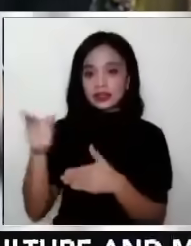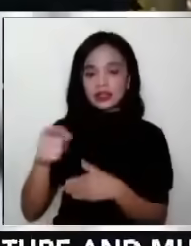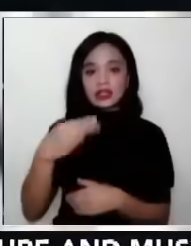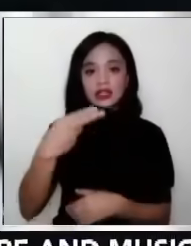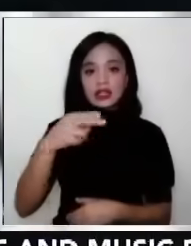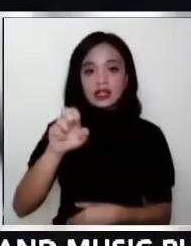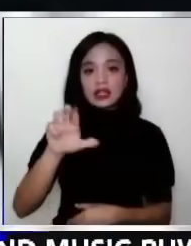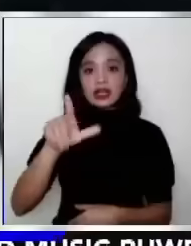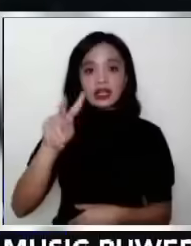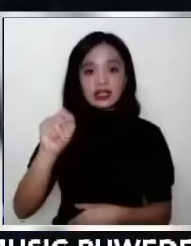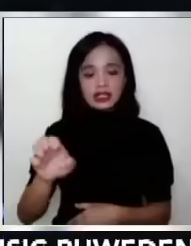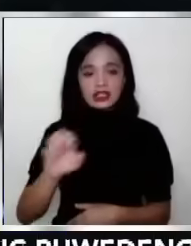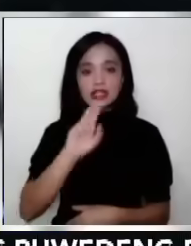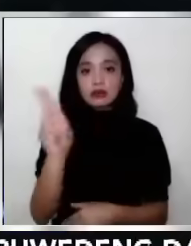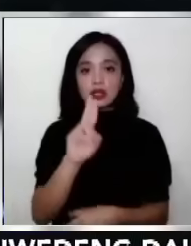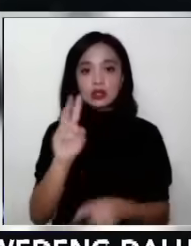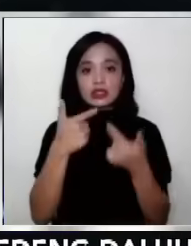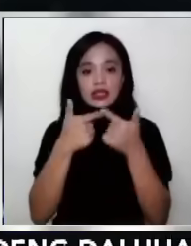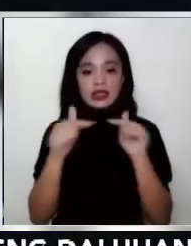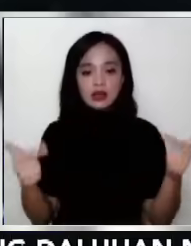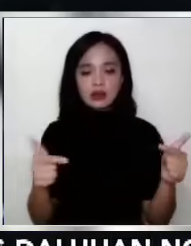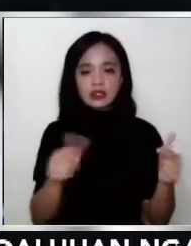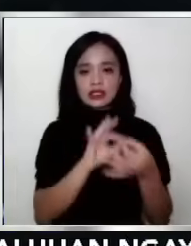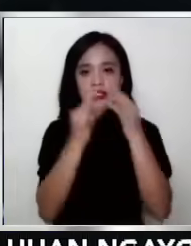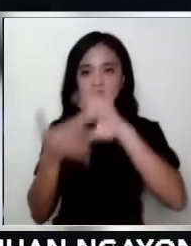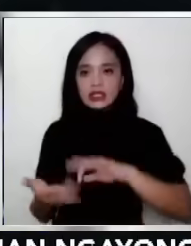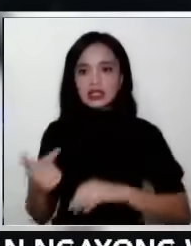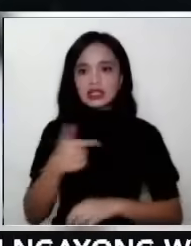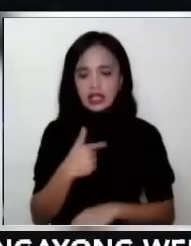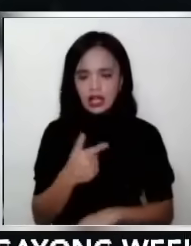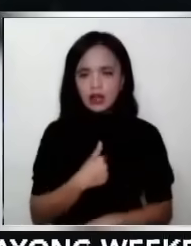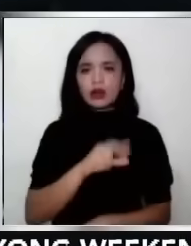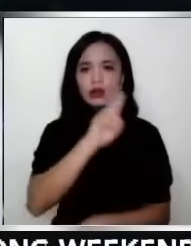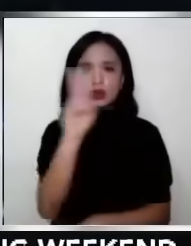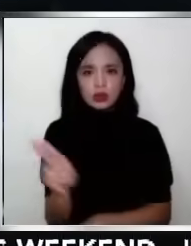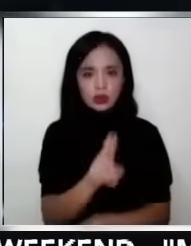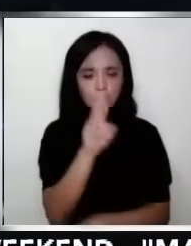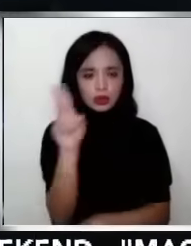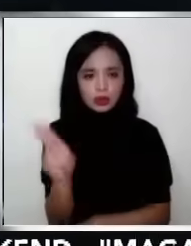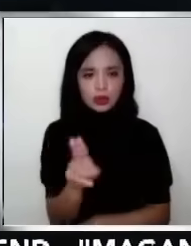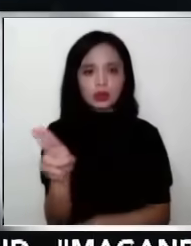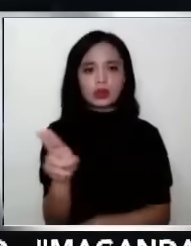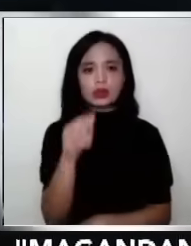interpreter. Gagamitin ko lahat ng aking plataforma